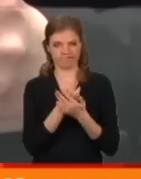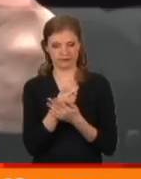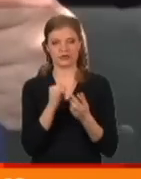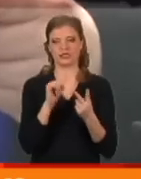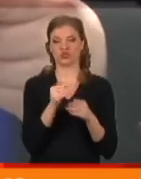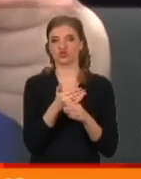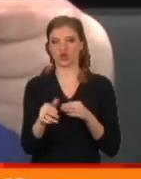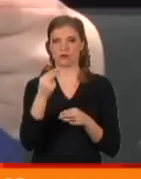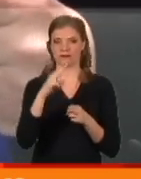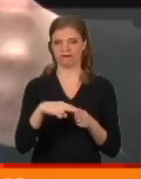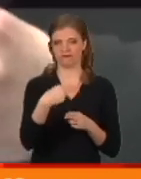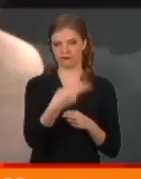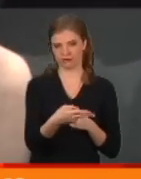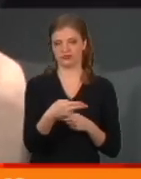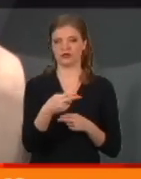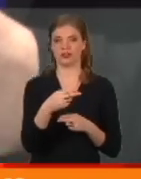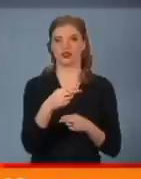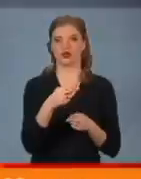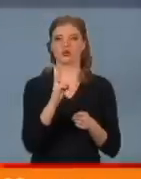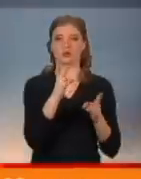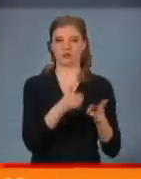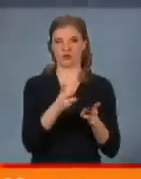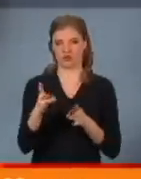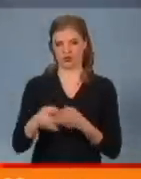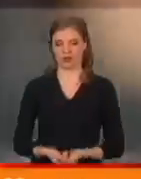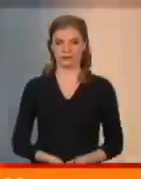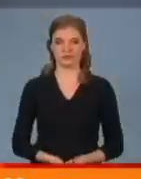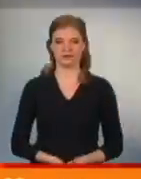та частково відшкодована компенсація постраждалим.